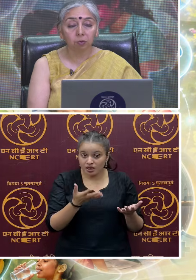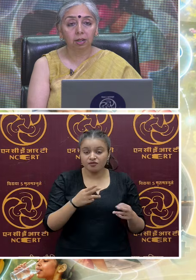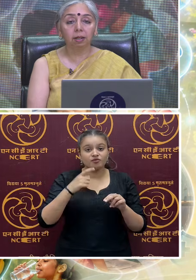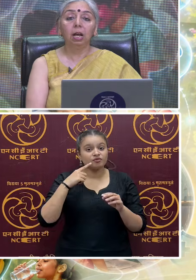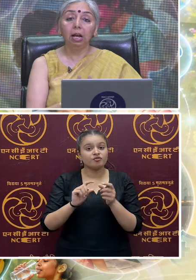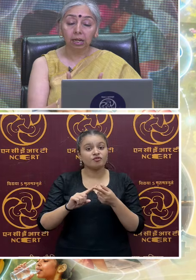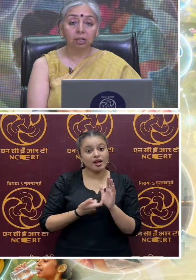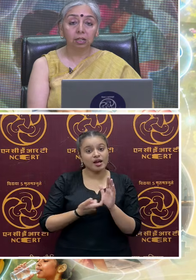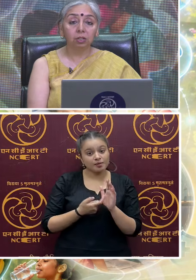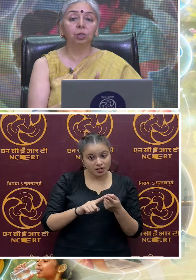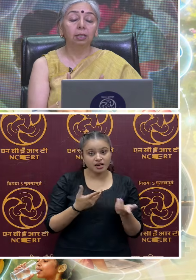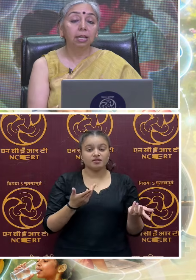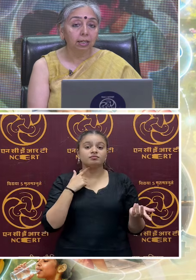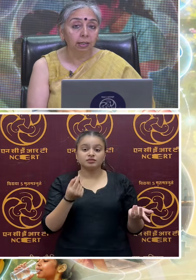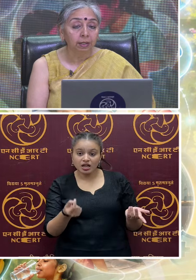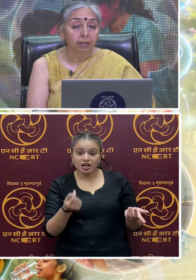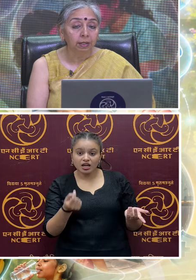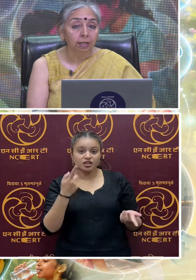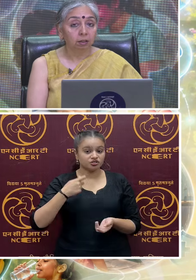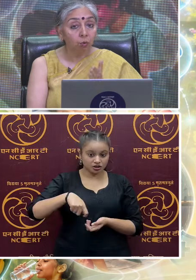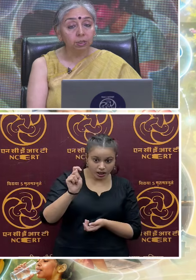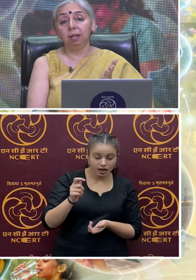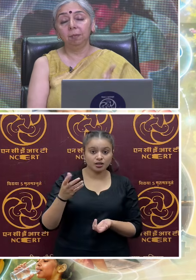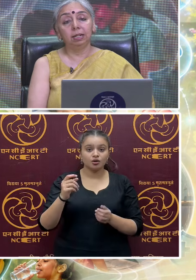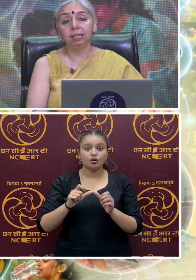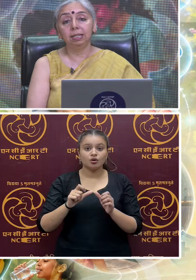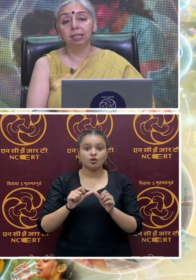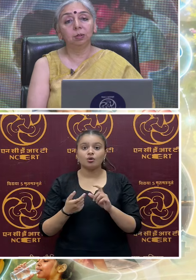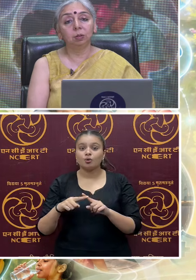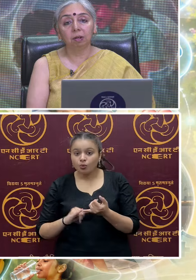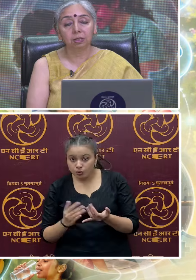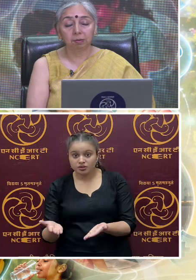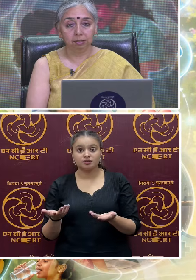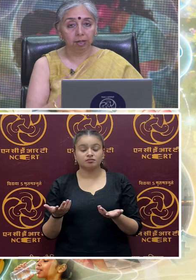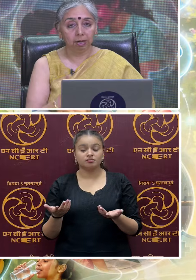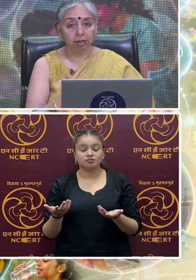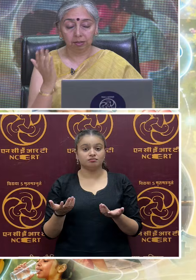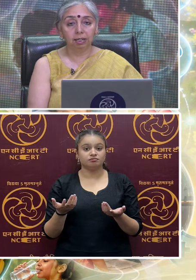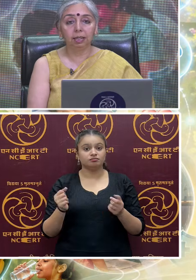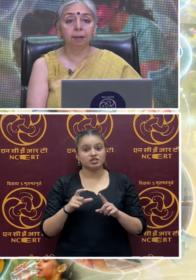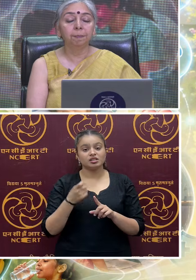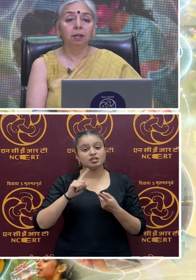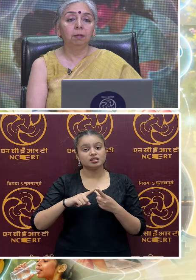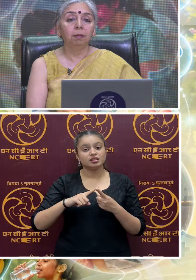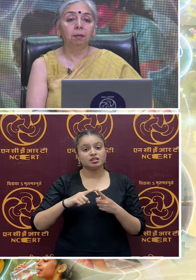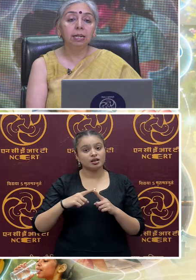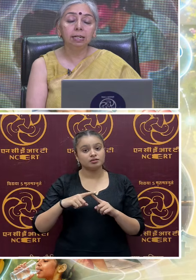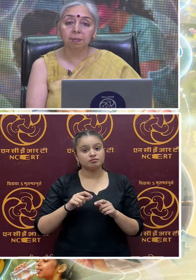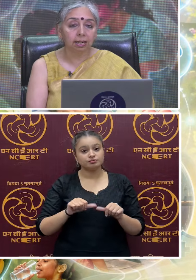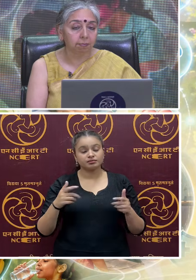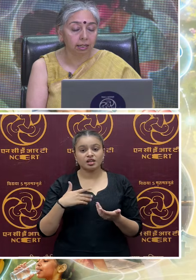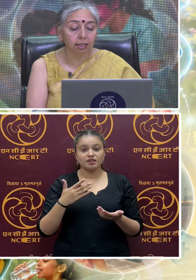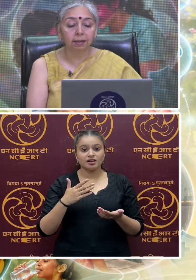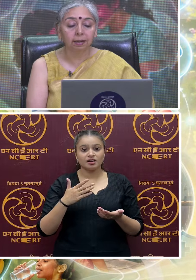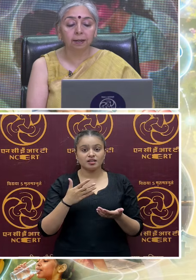फ़ाइबर होता है, अनाज, दालें, ओट्स हमारी डाइट से बिल्कुल वापस चले गए हैं, मिलेट्स